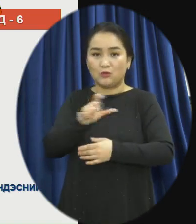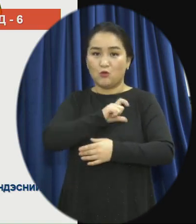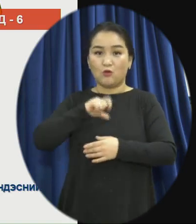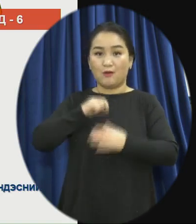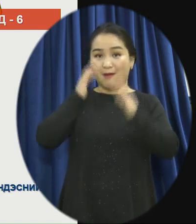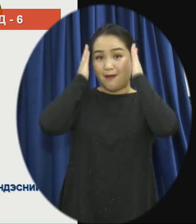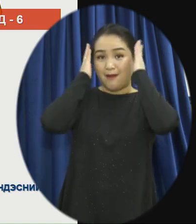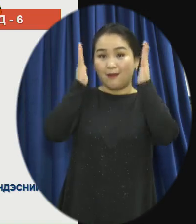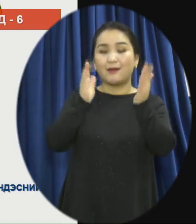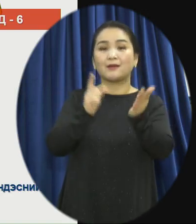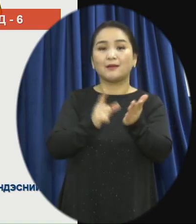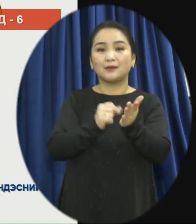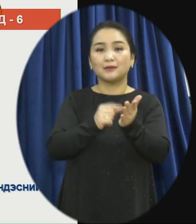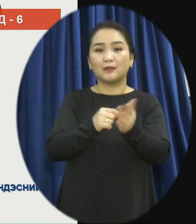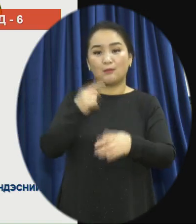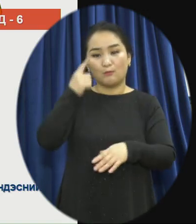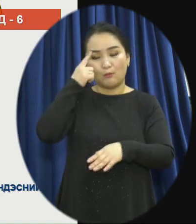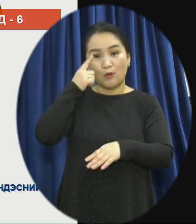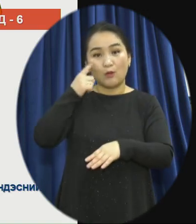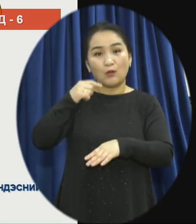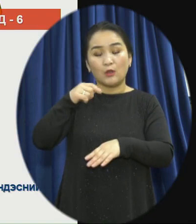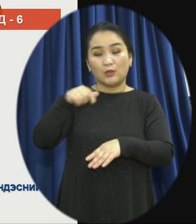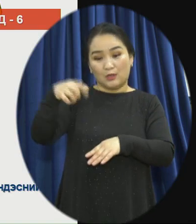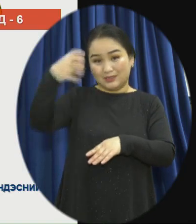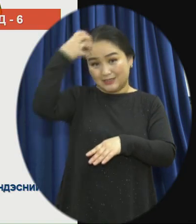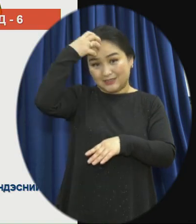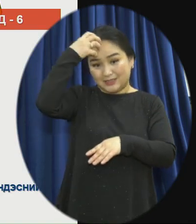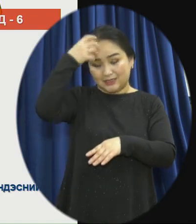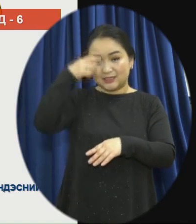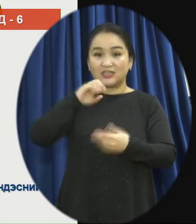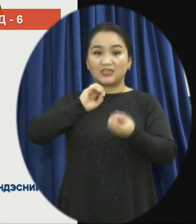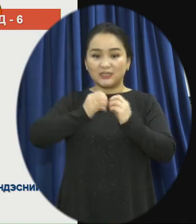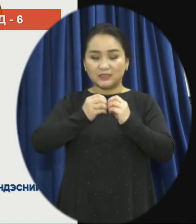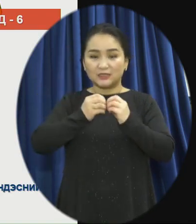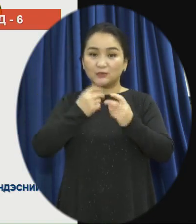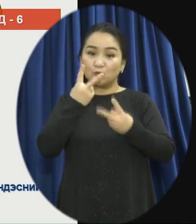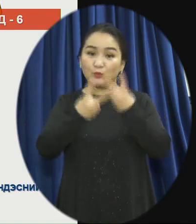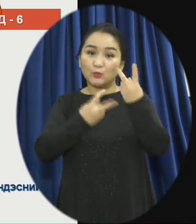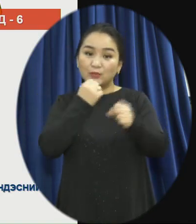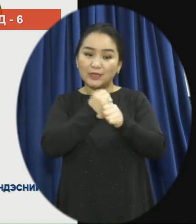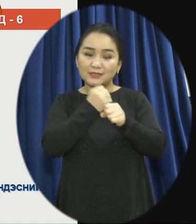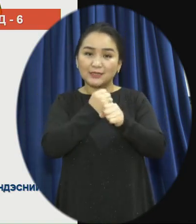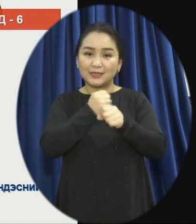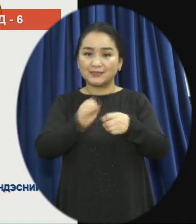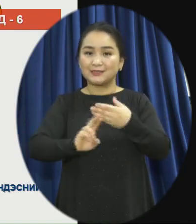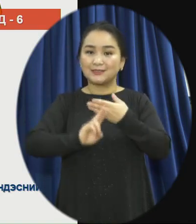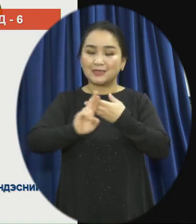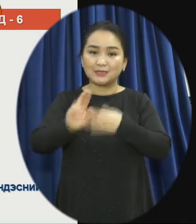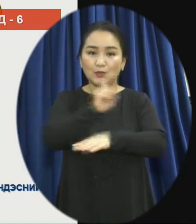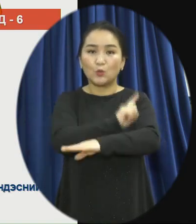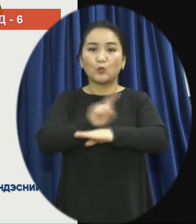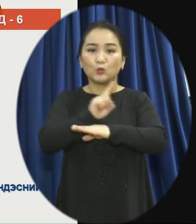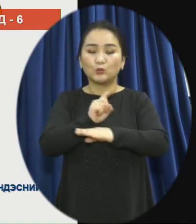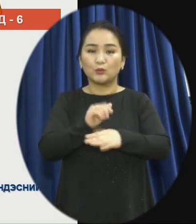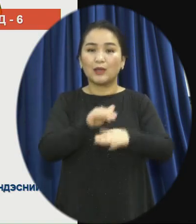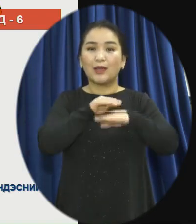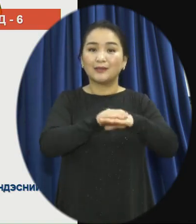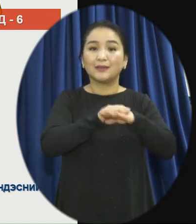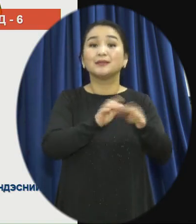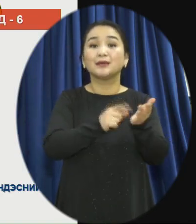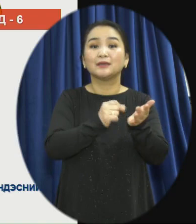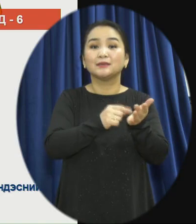хэмжээний өргөжүүлсэн энэ сайхан ажлынхаа үр дүн хэдүүлээ цааш нь бас авчих хэрэгтэй. Одоо бид нар хичээх хэрэгтэй. Энэ одоо халдвар маань